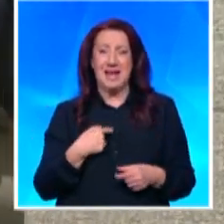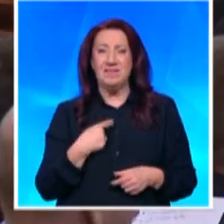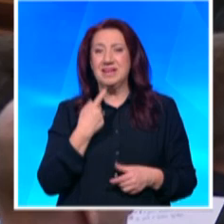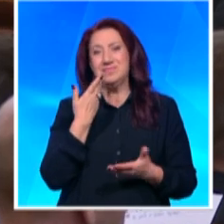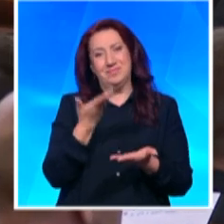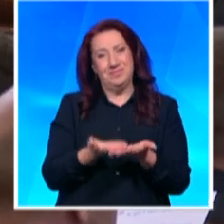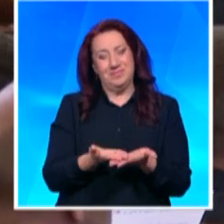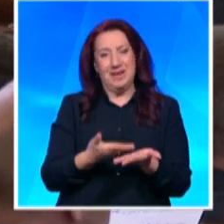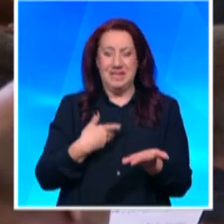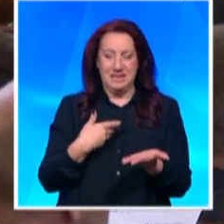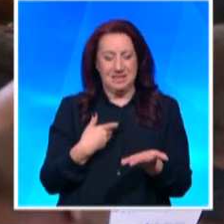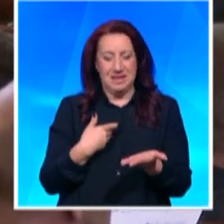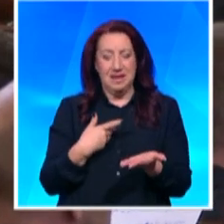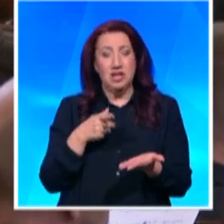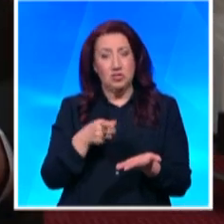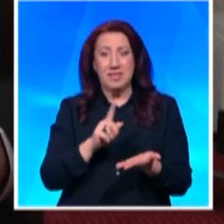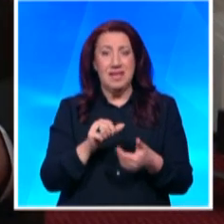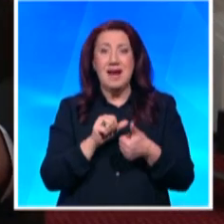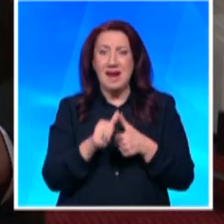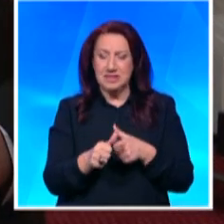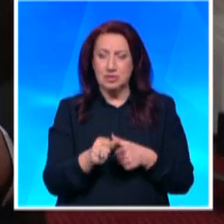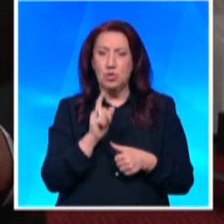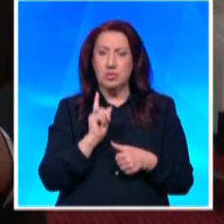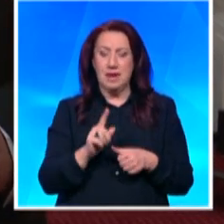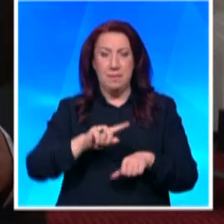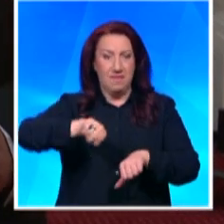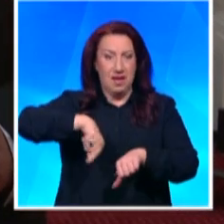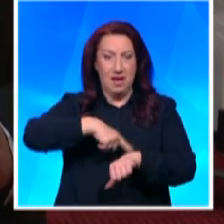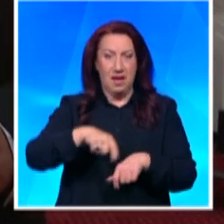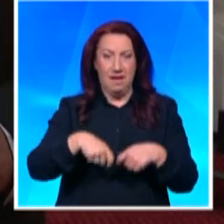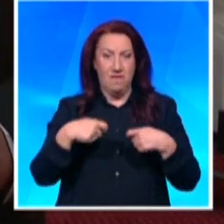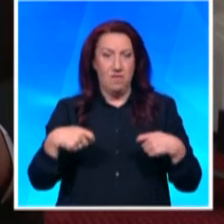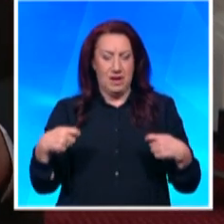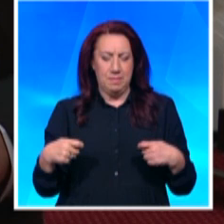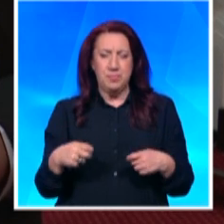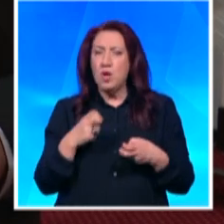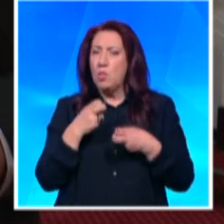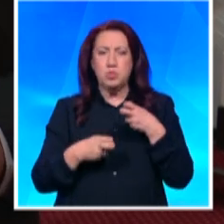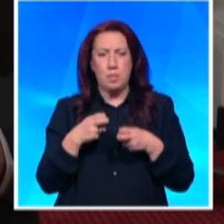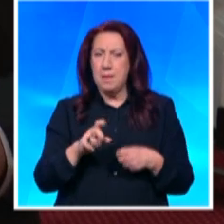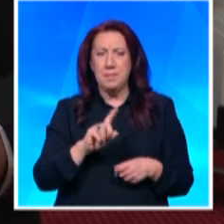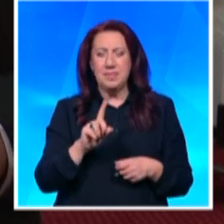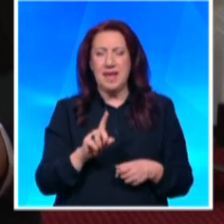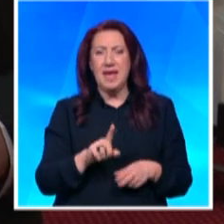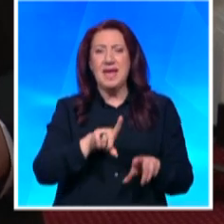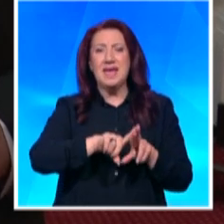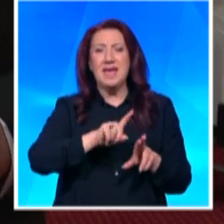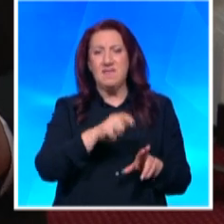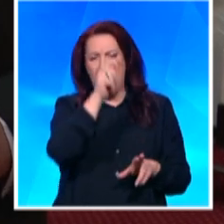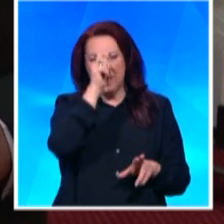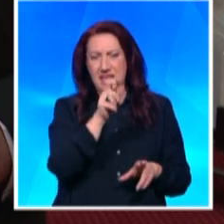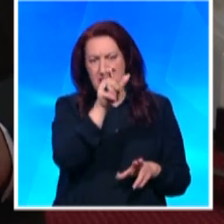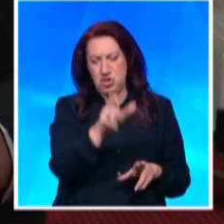че няма да е лесно и трябва време. Проблема не е Гешев като личност, а самата